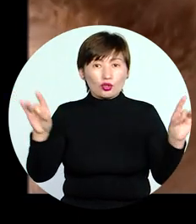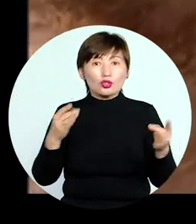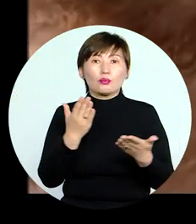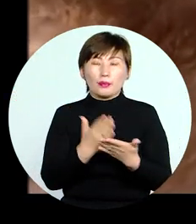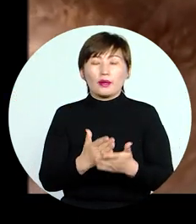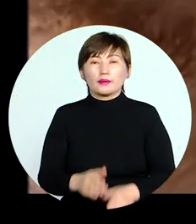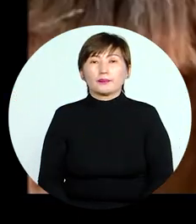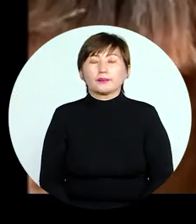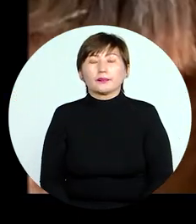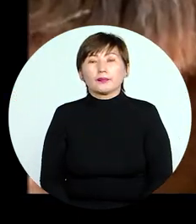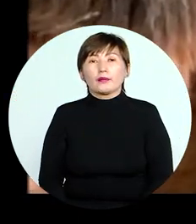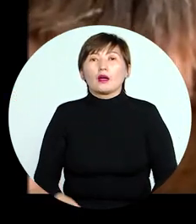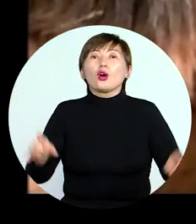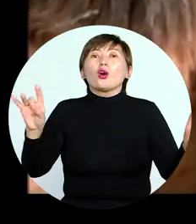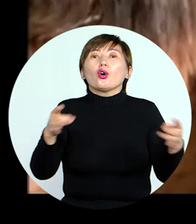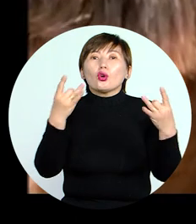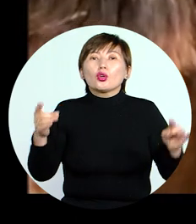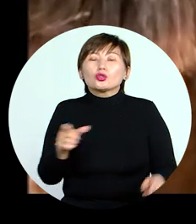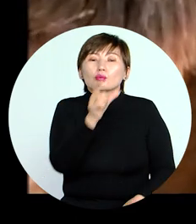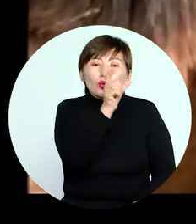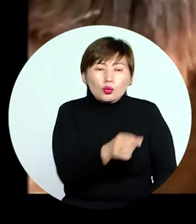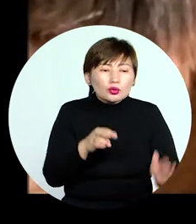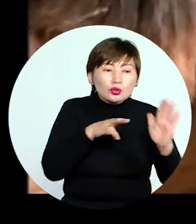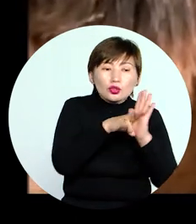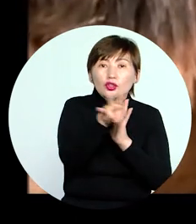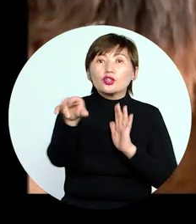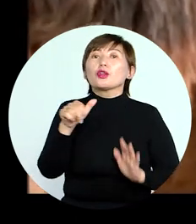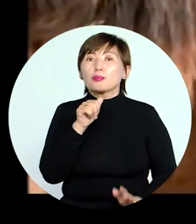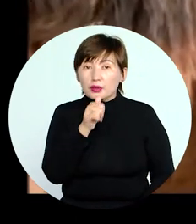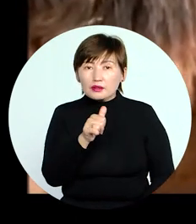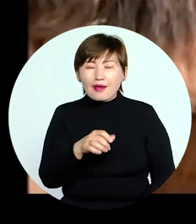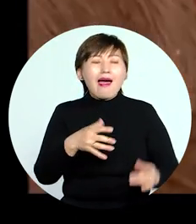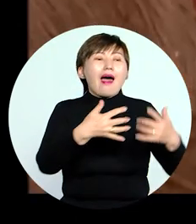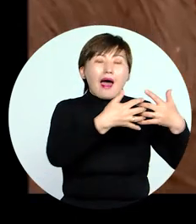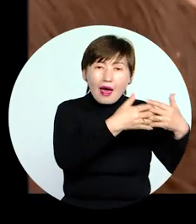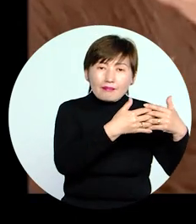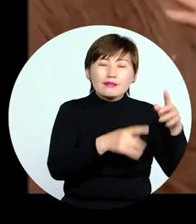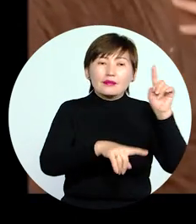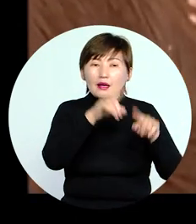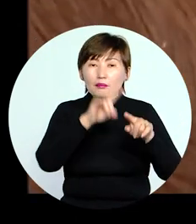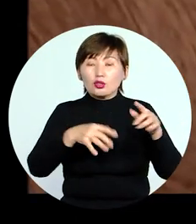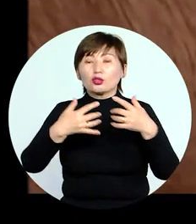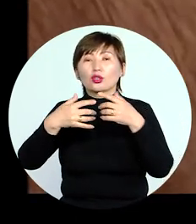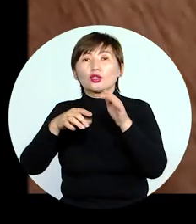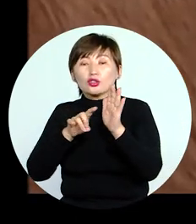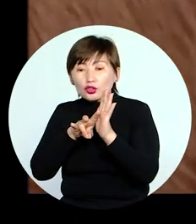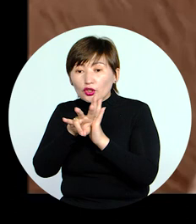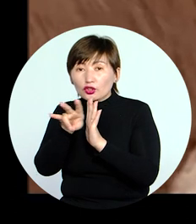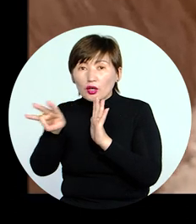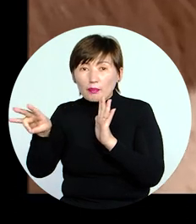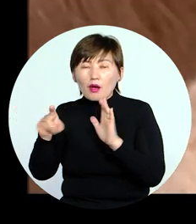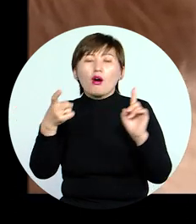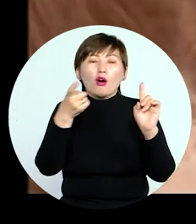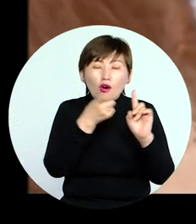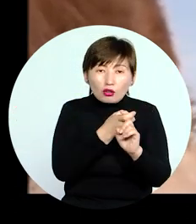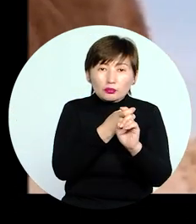энэ бол энэ хөгжим гэдэг бол зөвхөн хүнд нөлөөлөж зогсох төдийгүй амьтанд бол хэрхэн яаж нөлөөлж тээ энэ амьтан